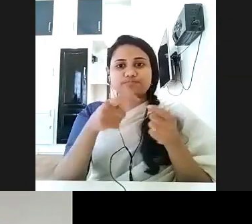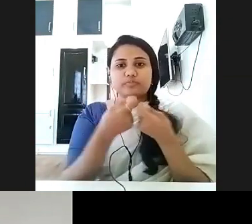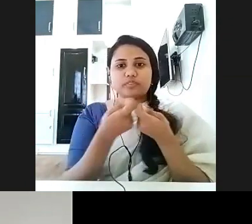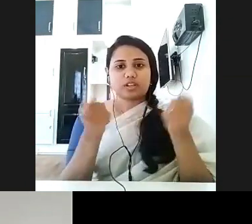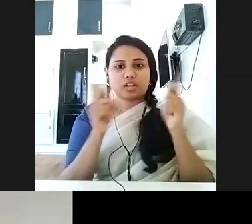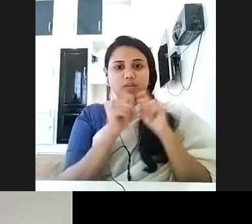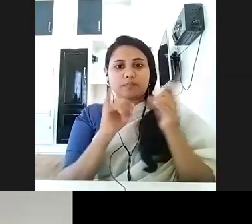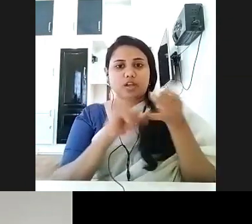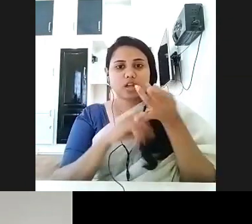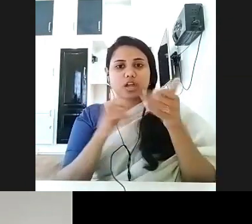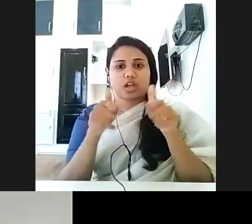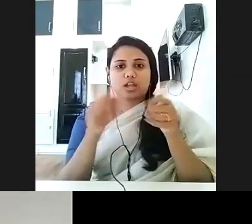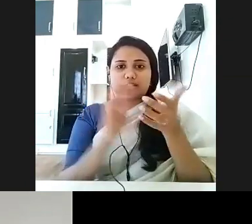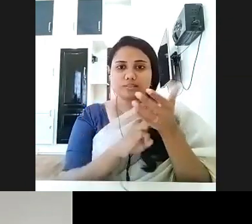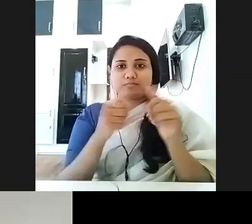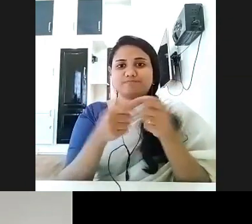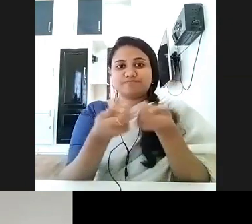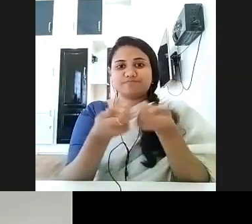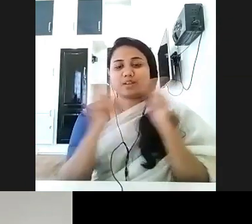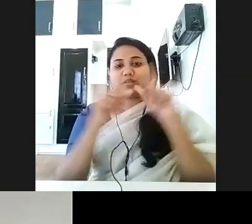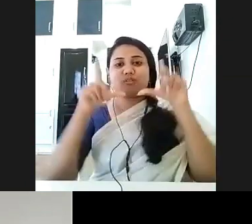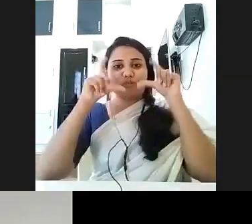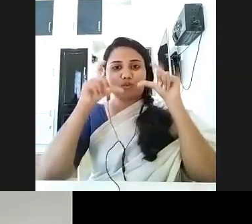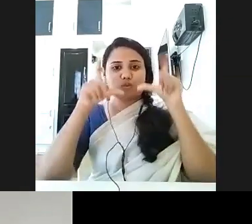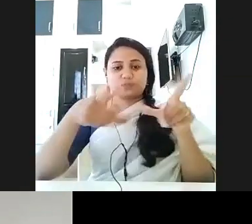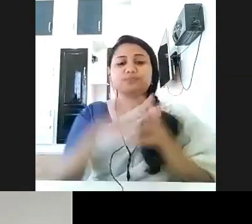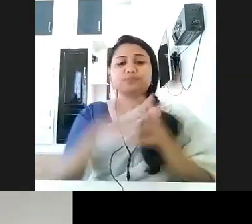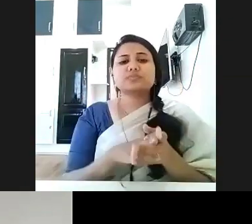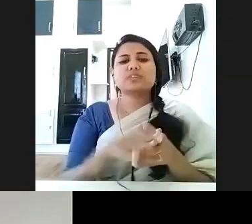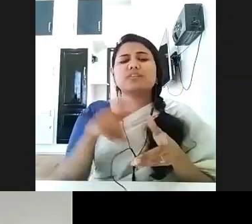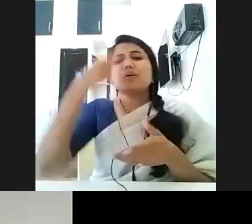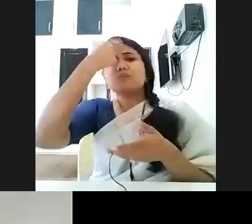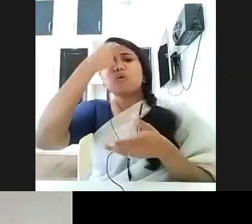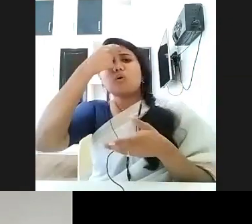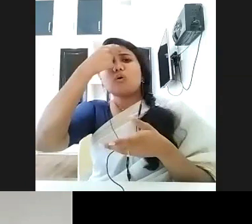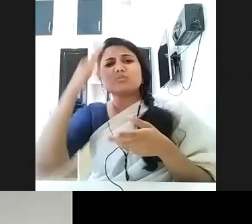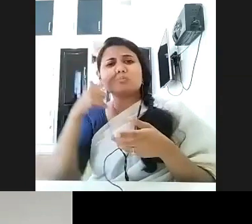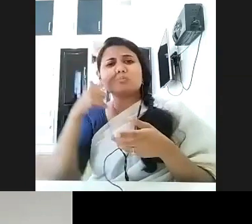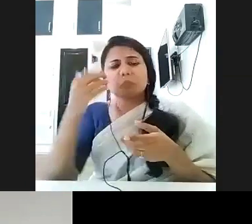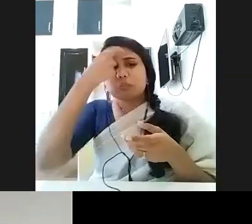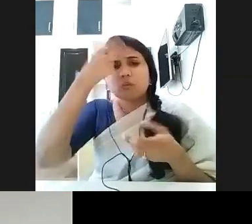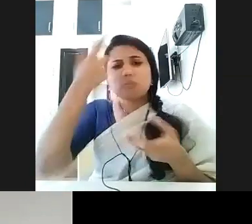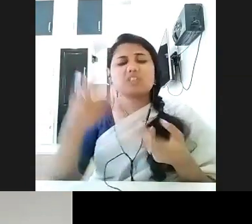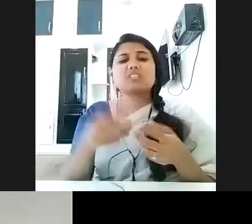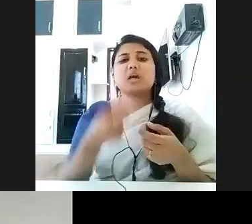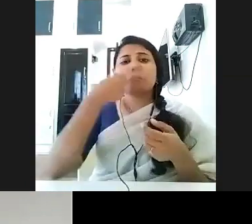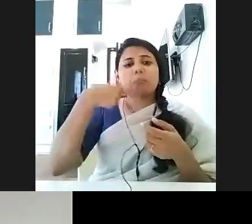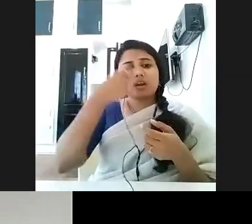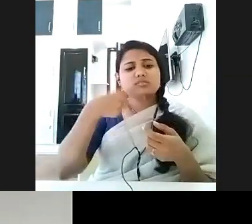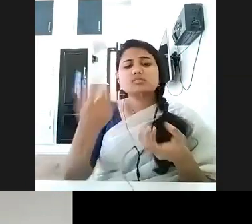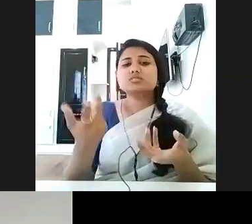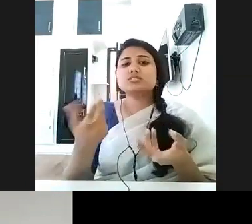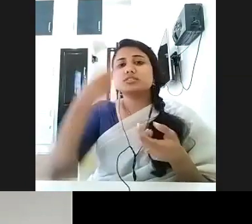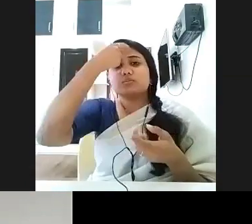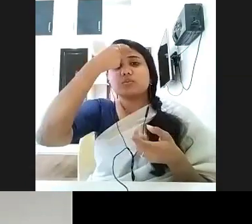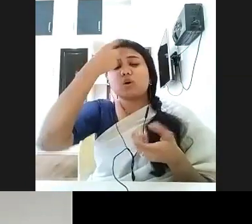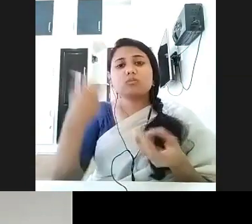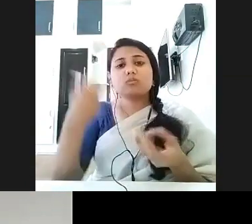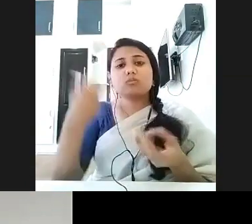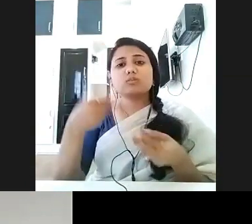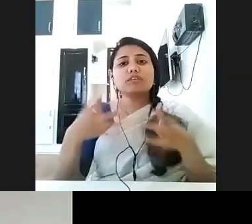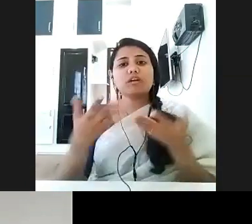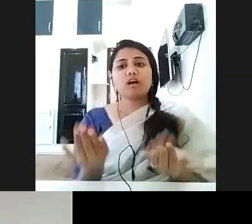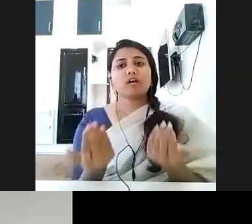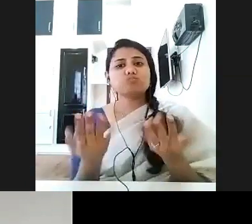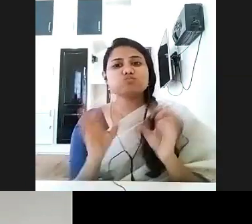കമ്മ്യൂണിറ്റിയുടെ കൂടെ ഉള്ള ഫോട്ടോ ഒക്കെയാണ്. മെയിൻ പ്രശ്നം ഇവിടെ ഉള്ളത് മെഡിസിൻ അവൈലബിൾ ആണ്, ഉണ്ട്, SMAക്ക് ഉണ്ട്, ബട്ട് അതിന്റെ കോസ്റ്റ് ആണ് നമുക്ക്